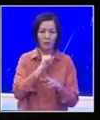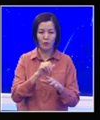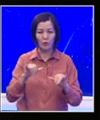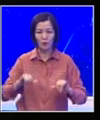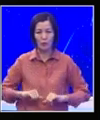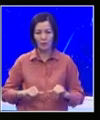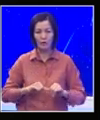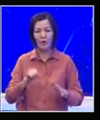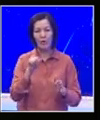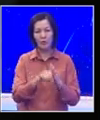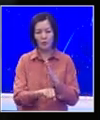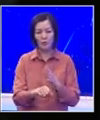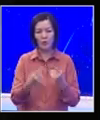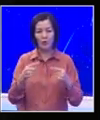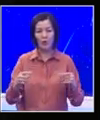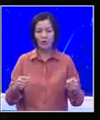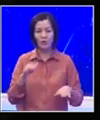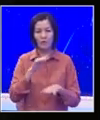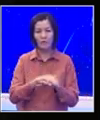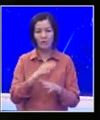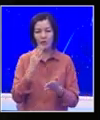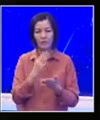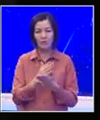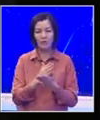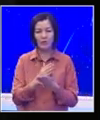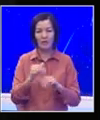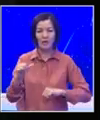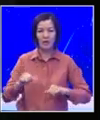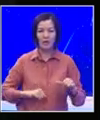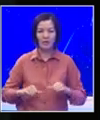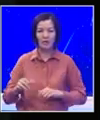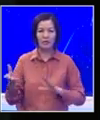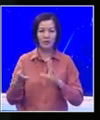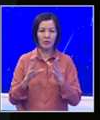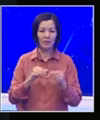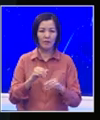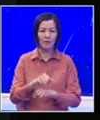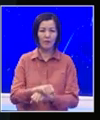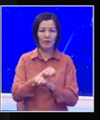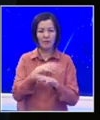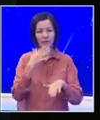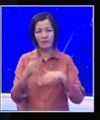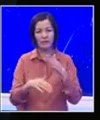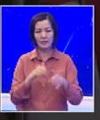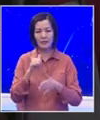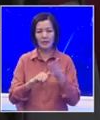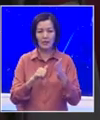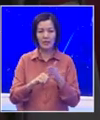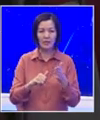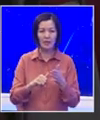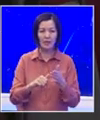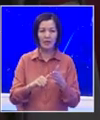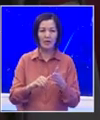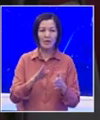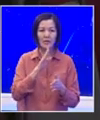өрт қою, кісі өлімі. Міне бұл кадрлар арандатушылар тудырған жаппай тәртіпсіздіктің салдары. Ал мұндағы қара көздер туған